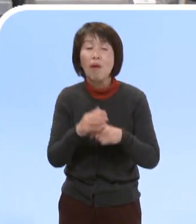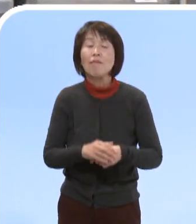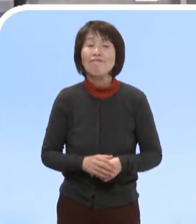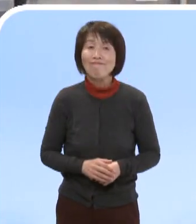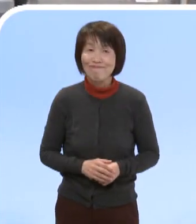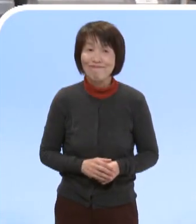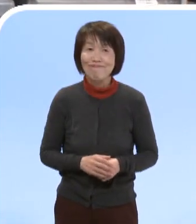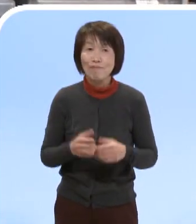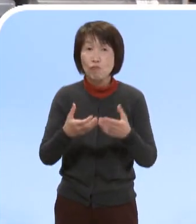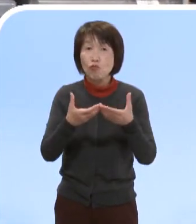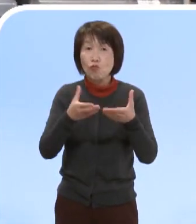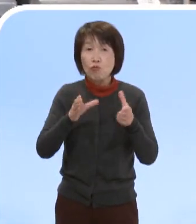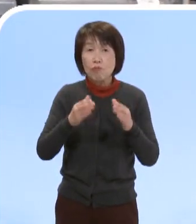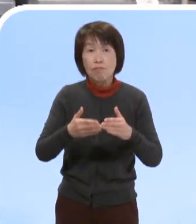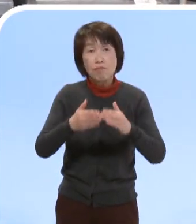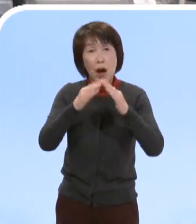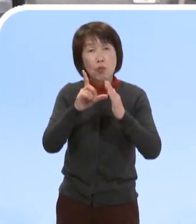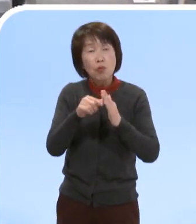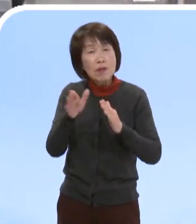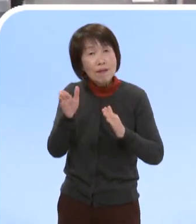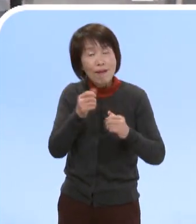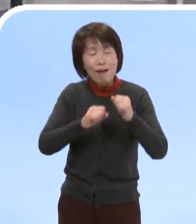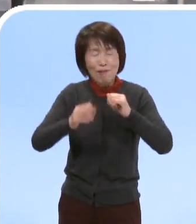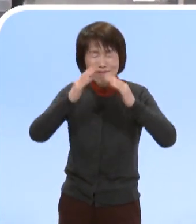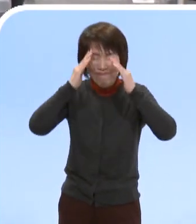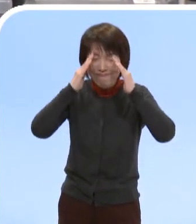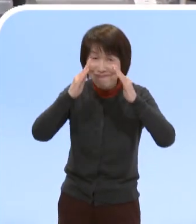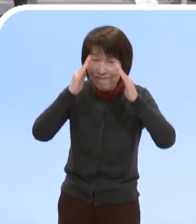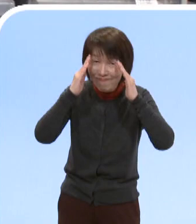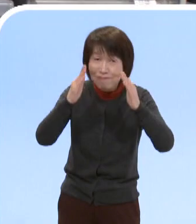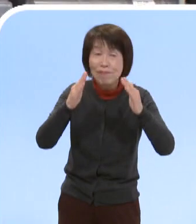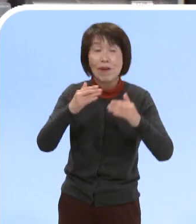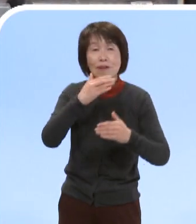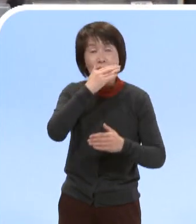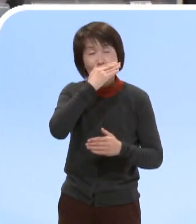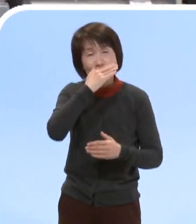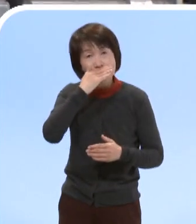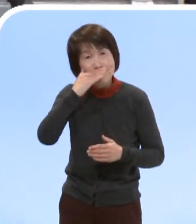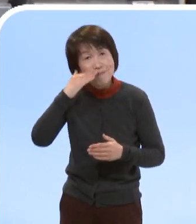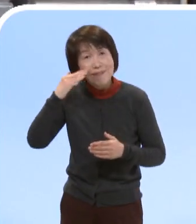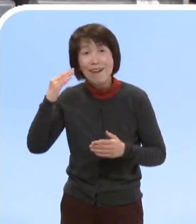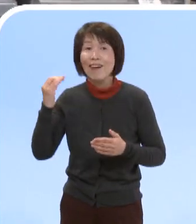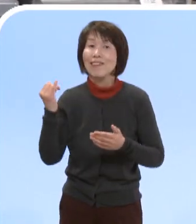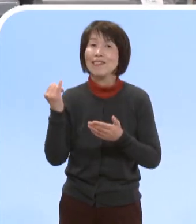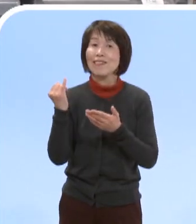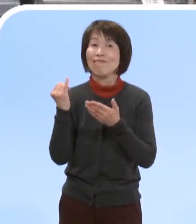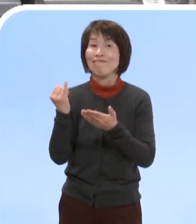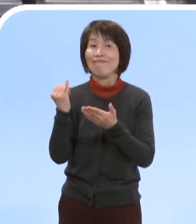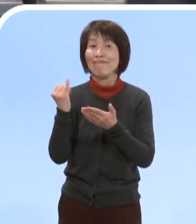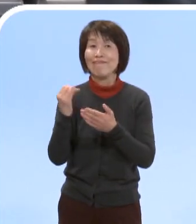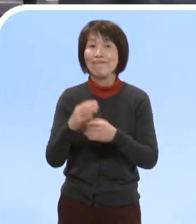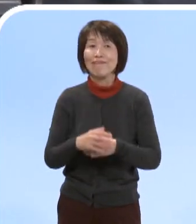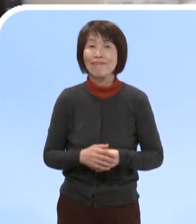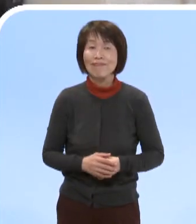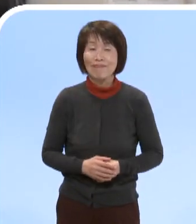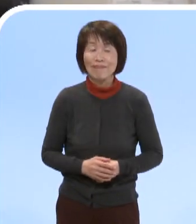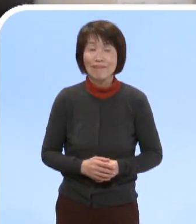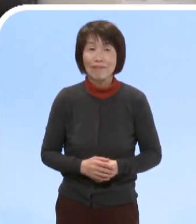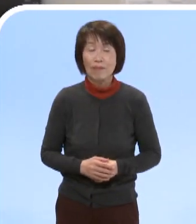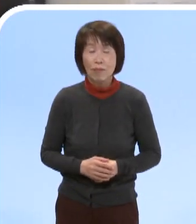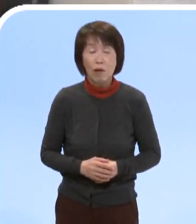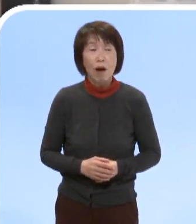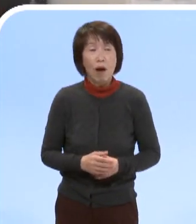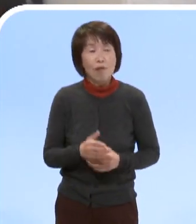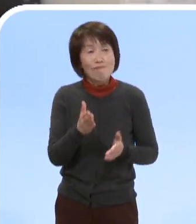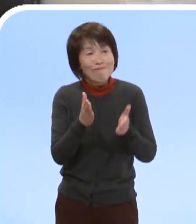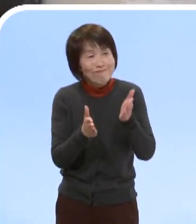設立の時から関与されて、ね、ずっとやってこられた、もう素晴らしい方です。 いや本当によく